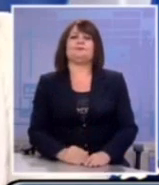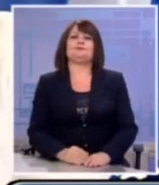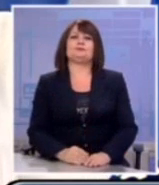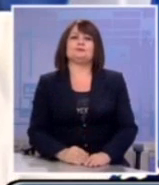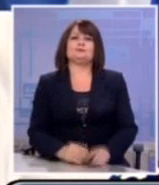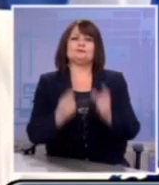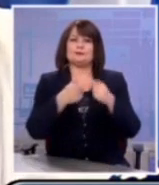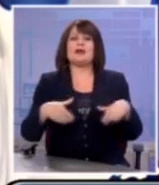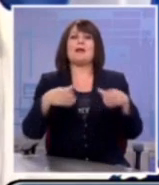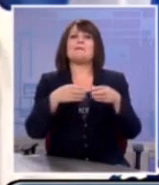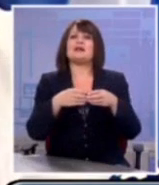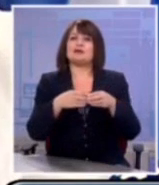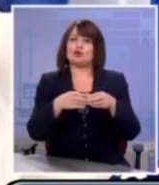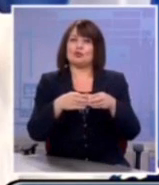Επιτροπή